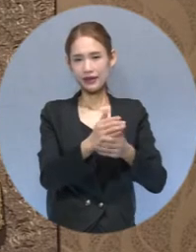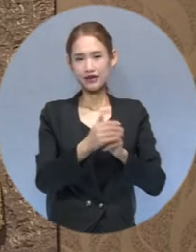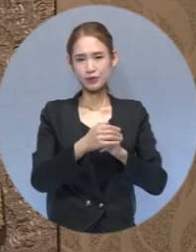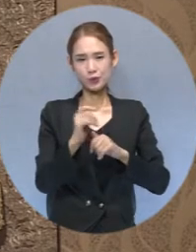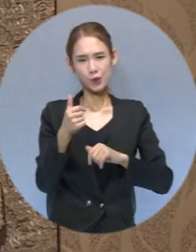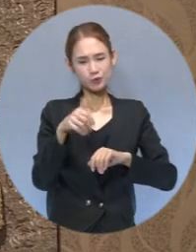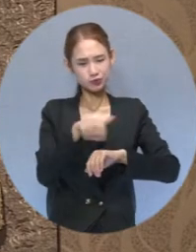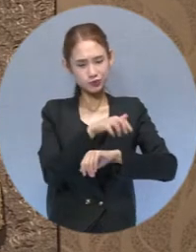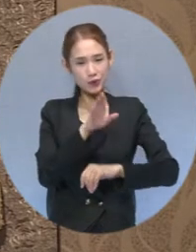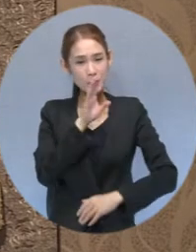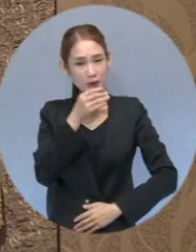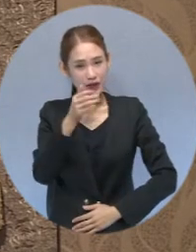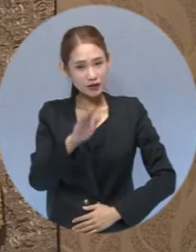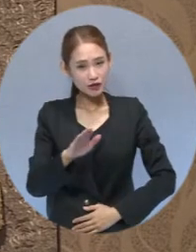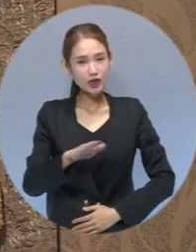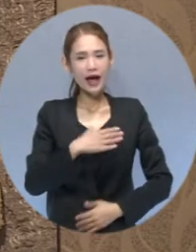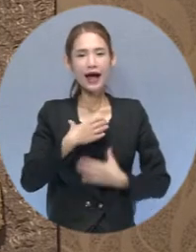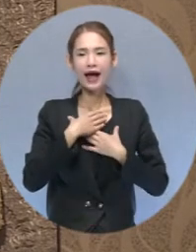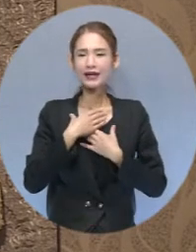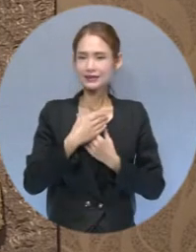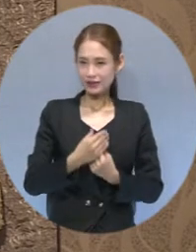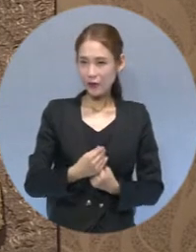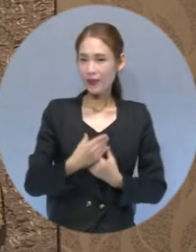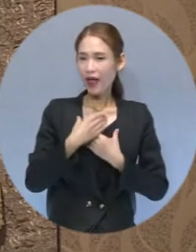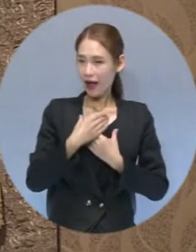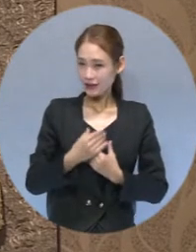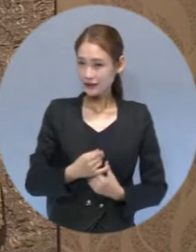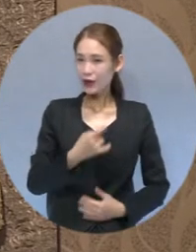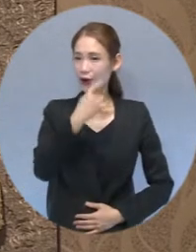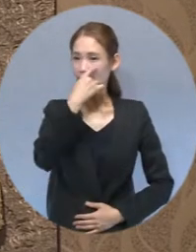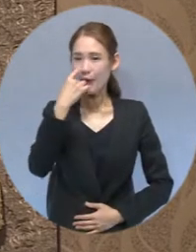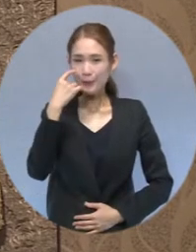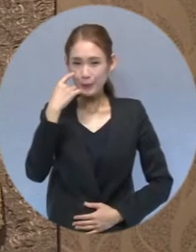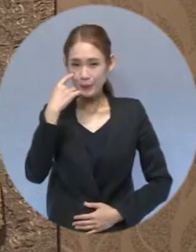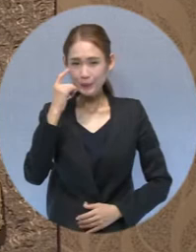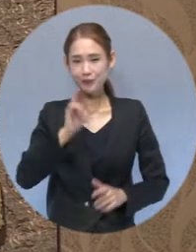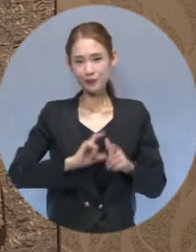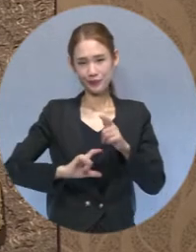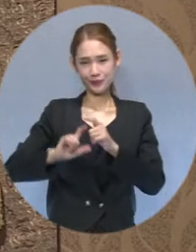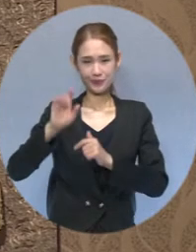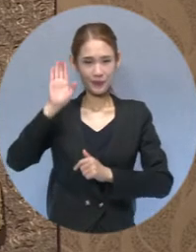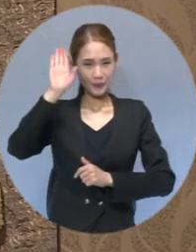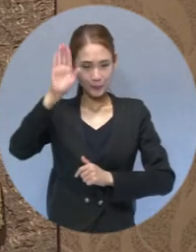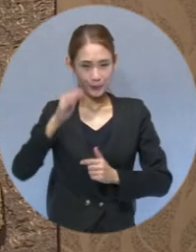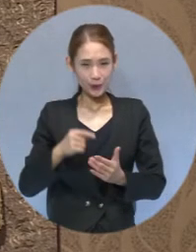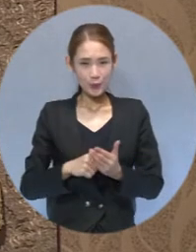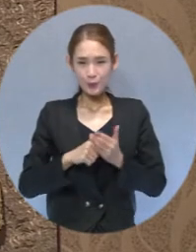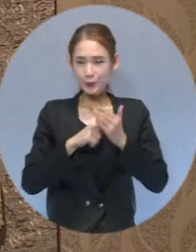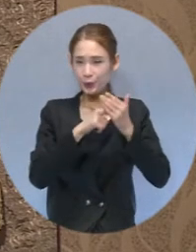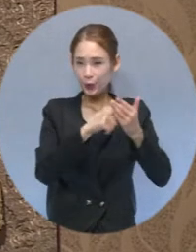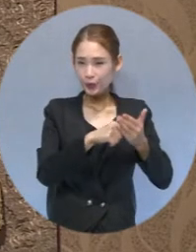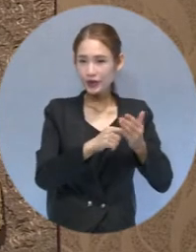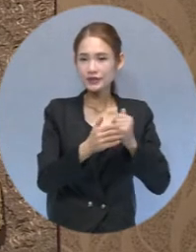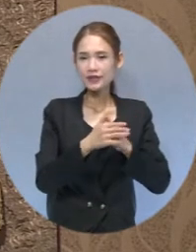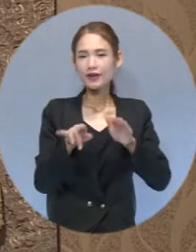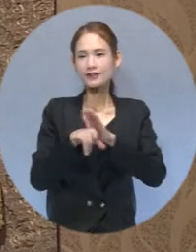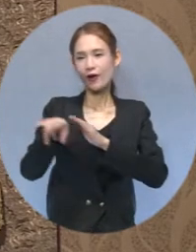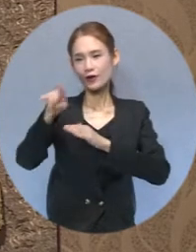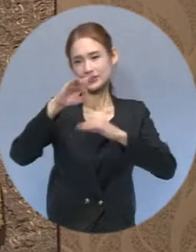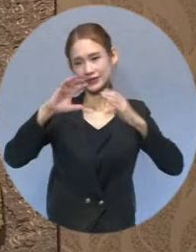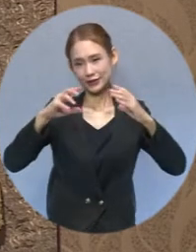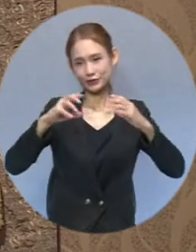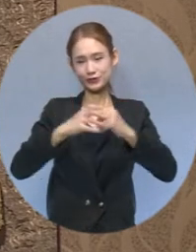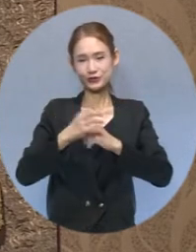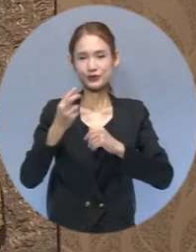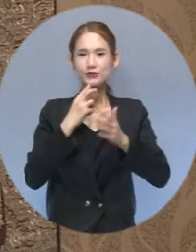있더라도 네. 우리의 안전을 담보하고 환경을 보전하는 것을 취해 나가는 것이 네. 현재 이제 선진국뿐만 아니라 우리